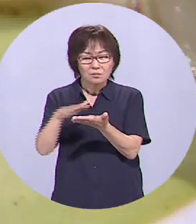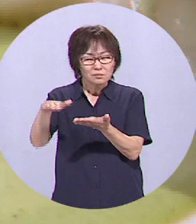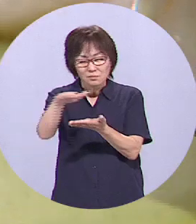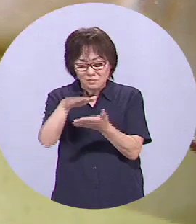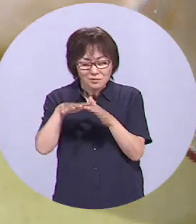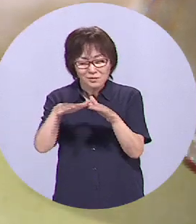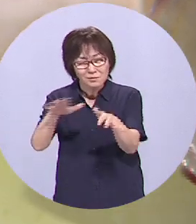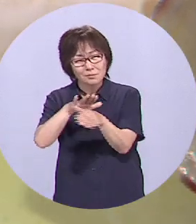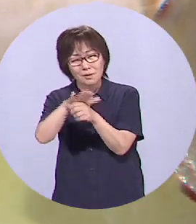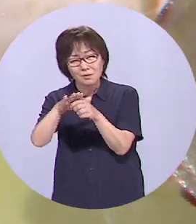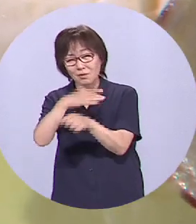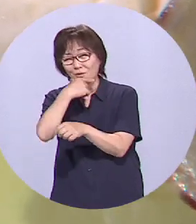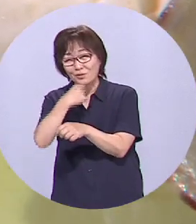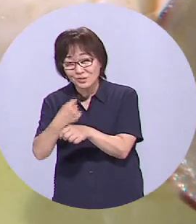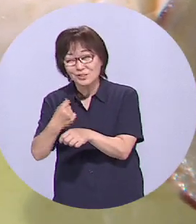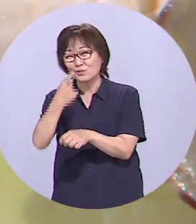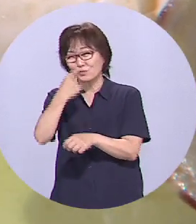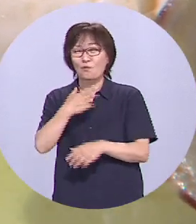られるね。うん、